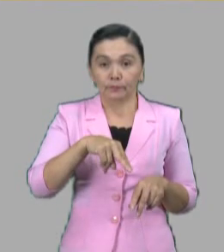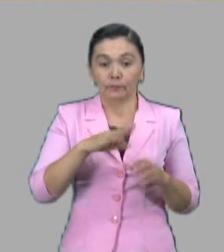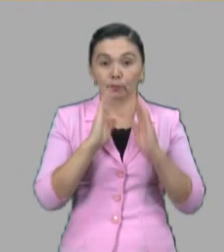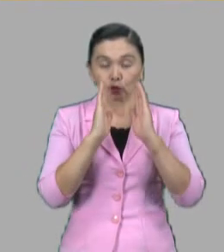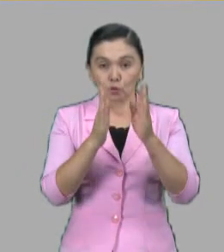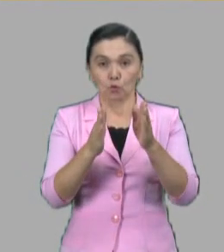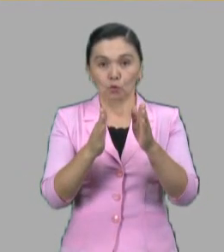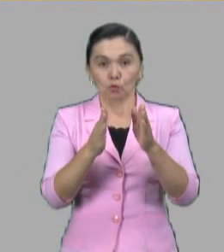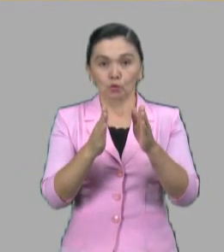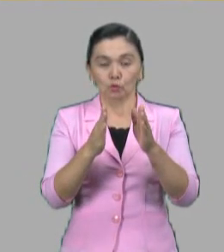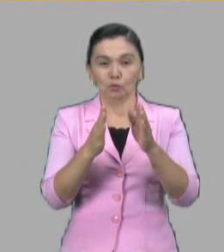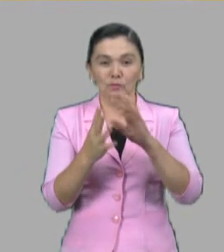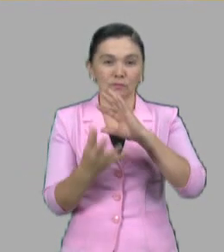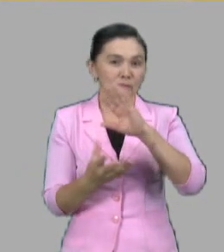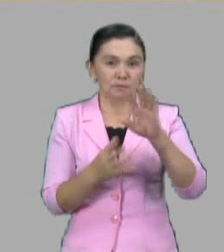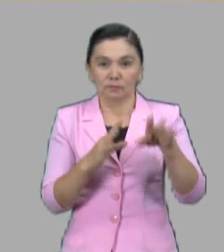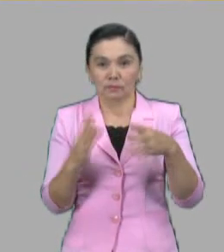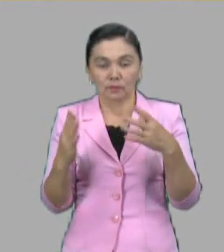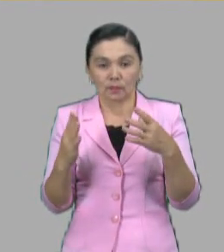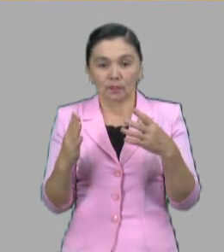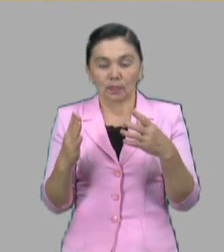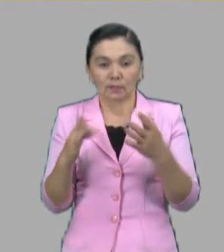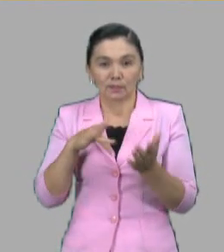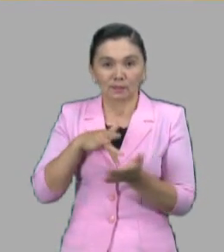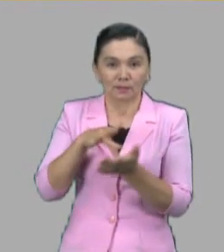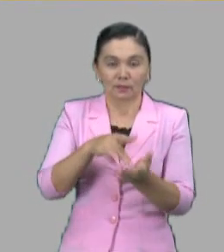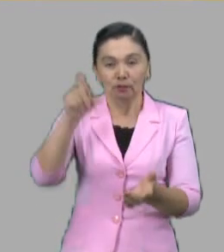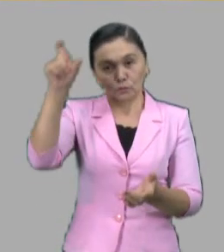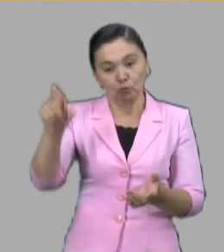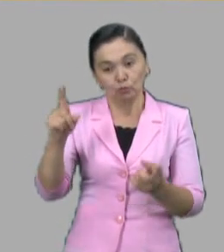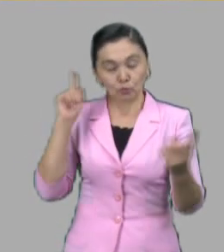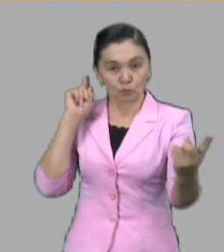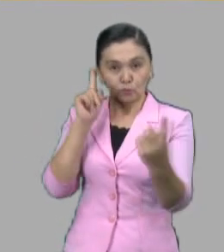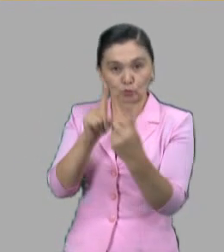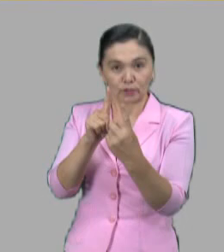жолдон адашкан туристке жолукту.